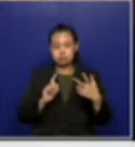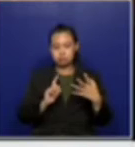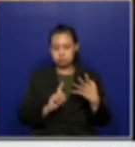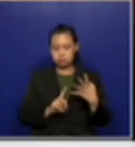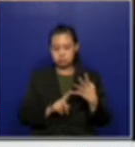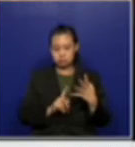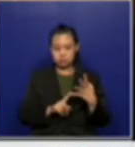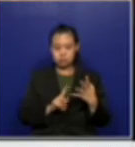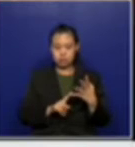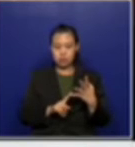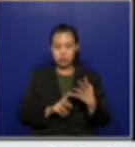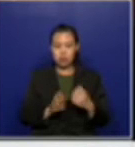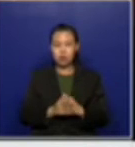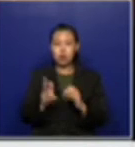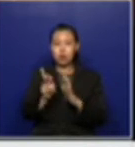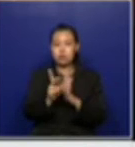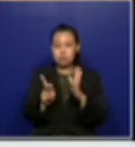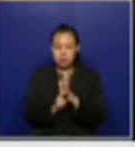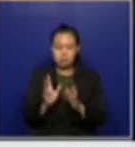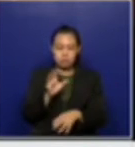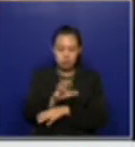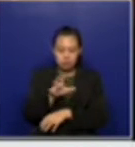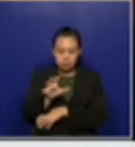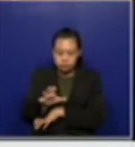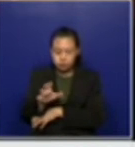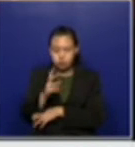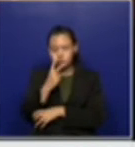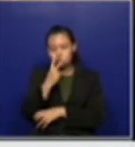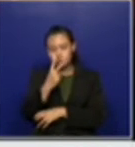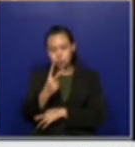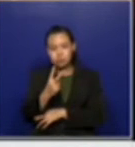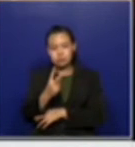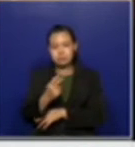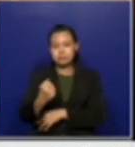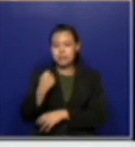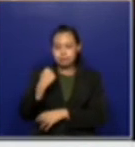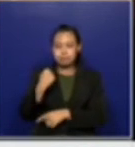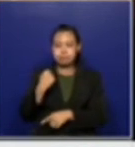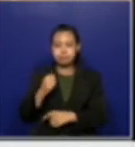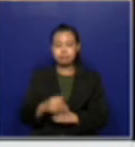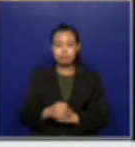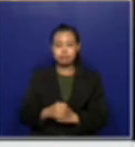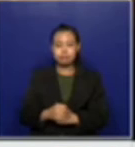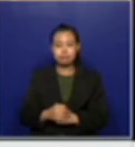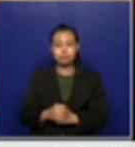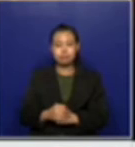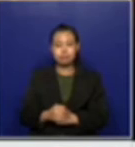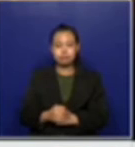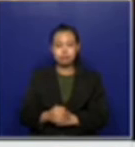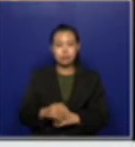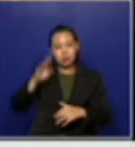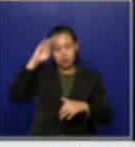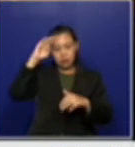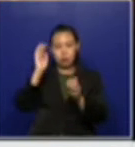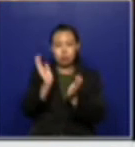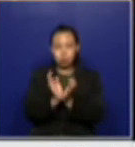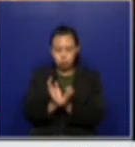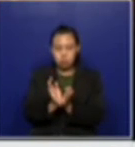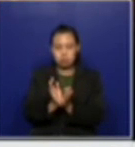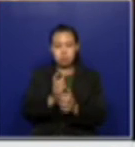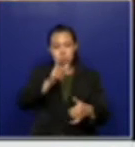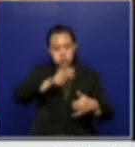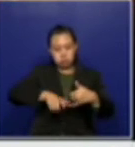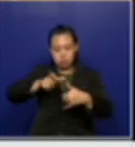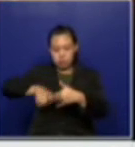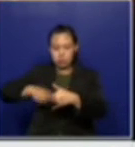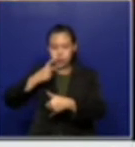างมีประสิทธิภาพและการแก้ไขปรับปรุงกฎหมายโดยเฉพาะอย่างยิ่งการบริหารบุคคลของตำรวจความเป็นธรรมใน